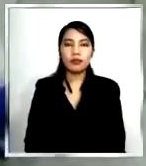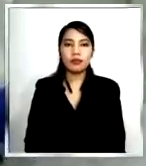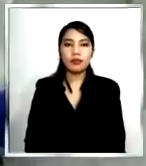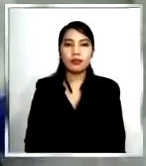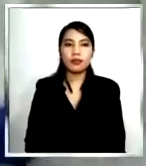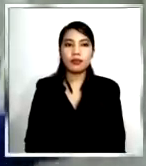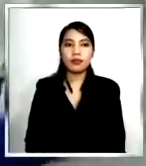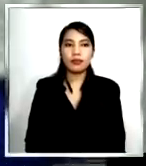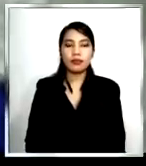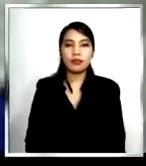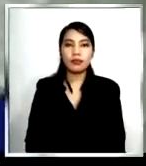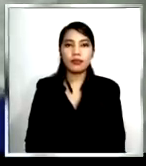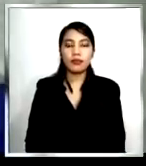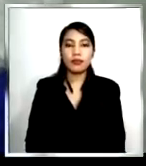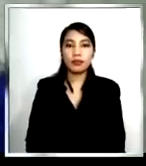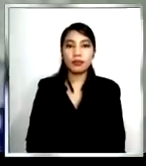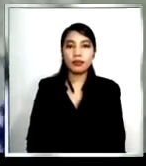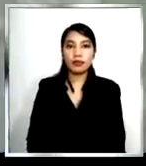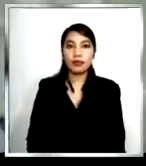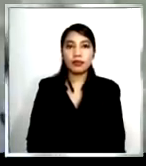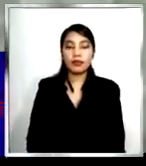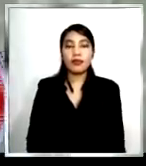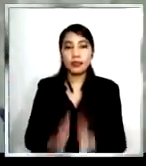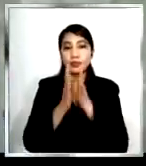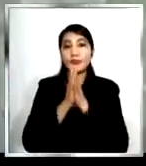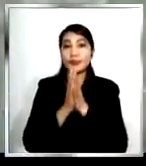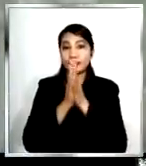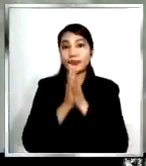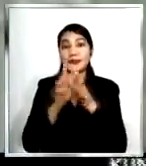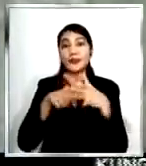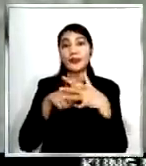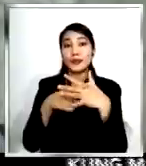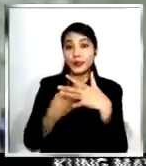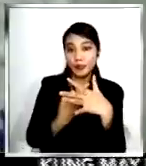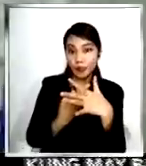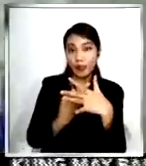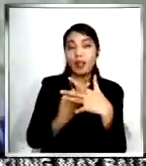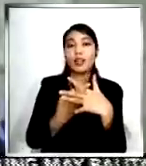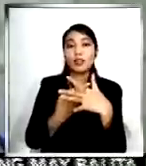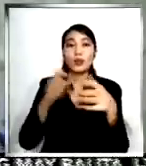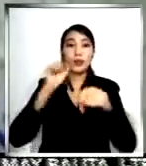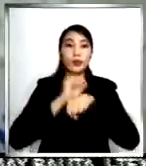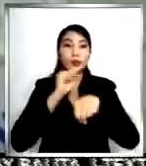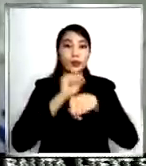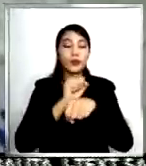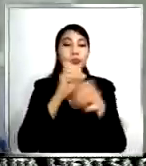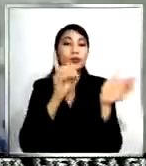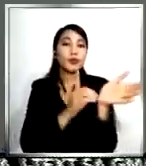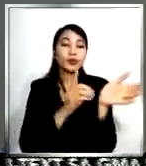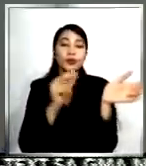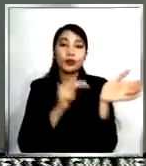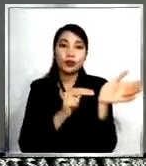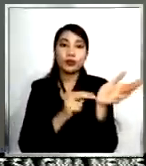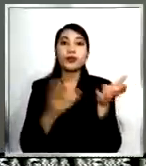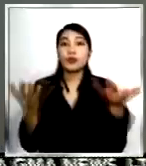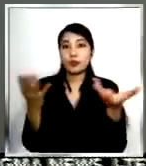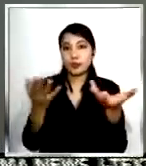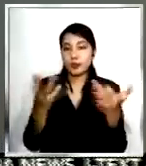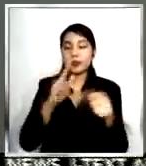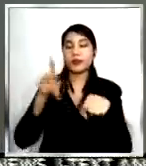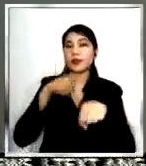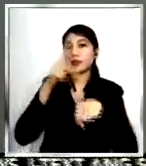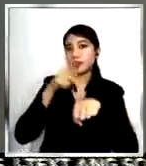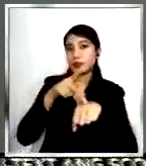Sa dasal nagsisimula ang duty ng mga doktor at nurse ng COVID ward na ito sa Philippine Children's Medical Center. Ang kanilang mga